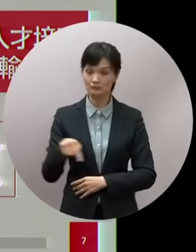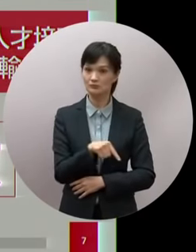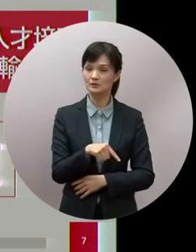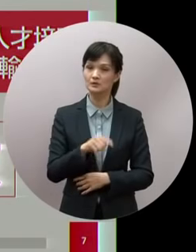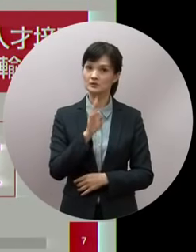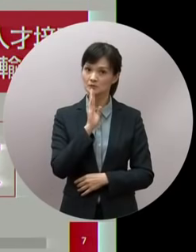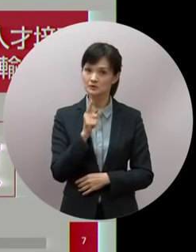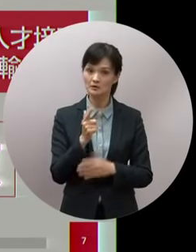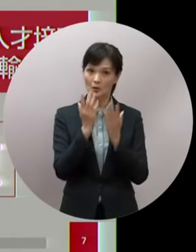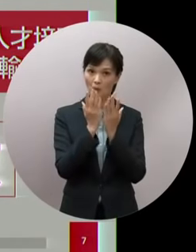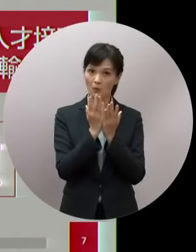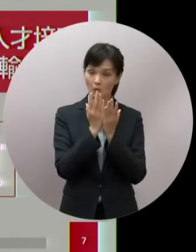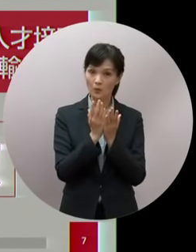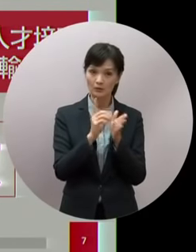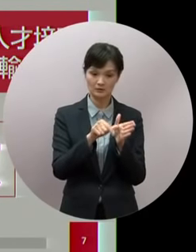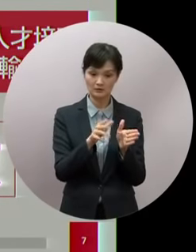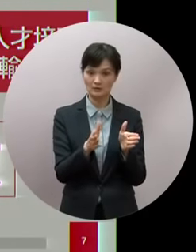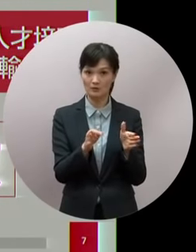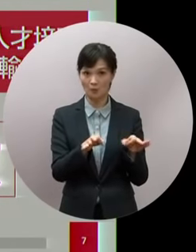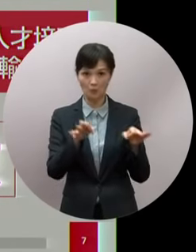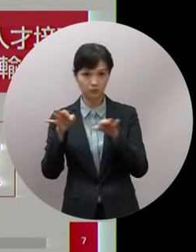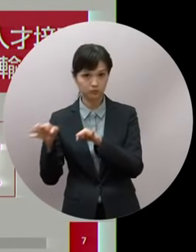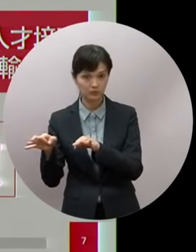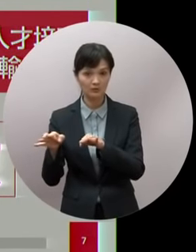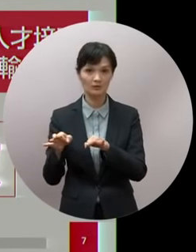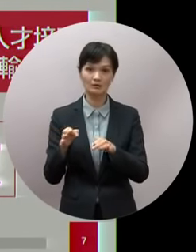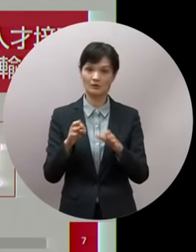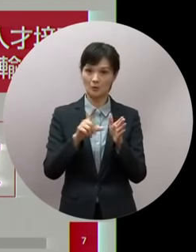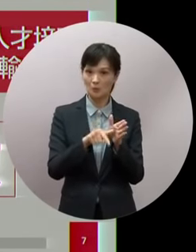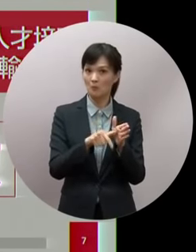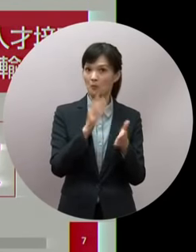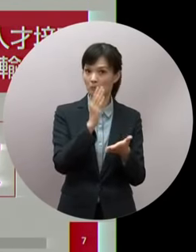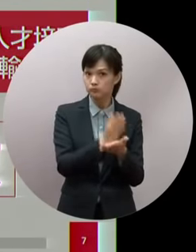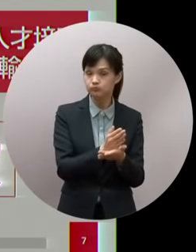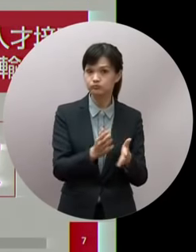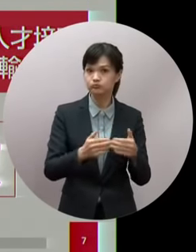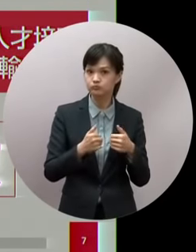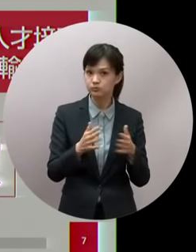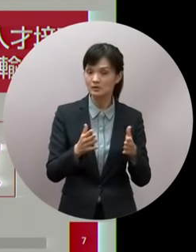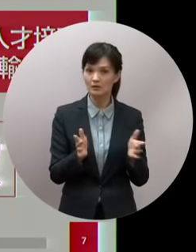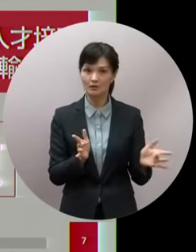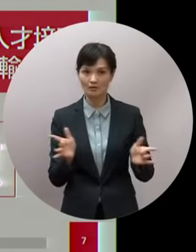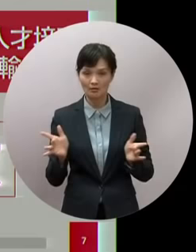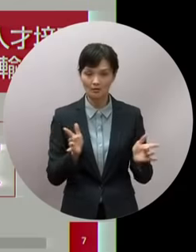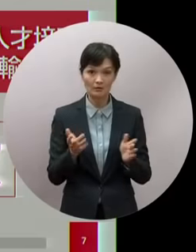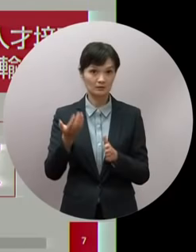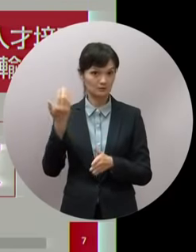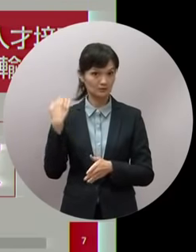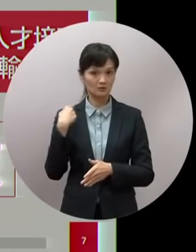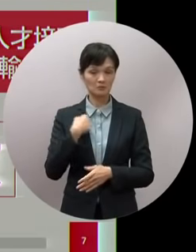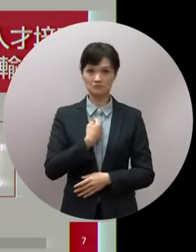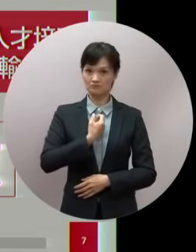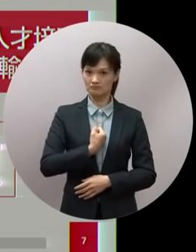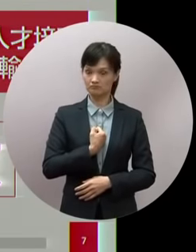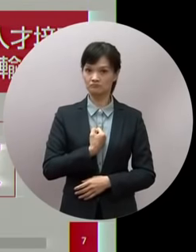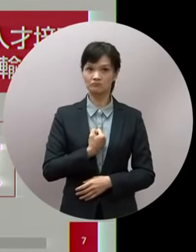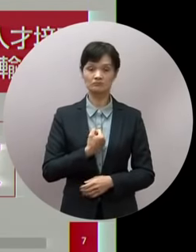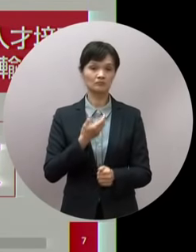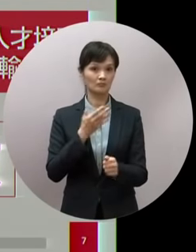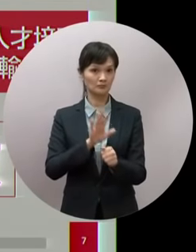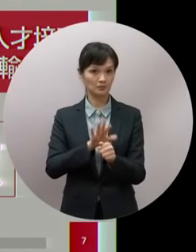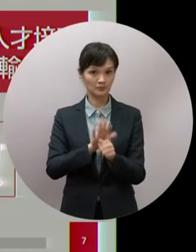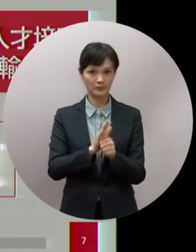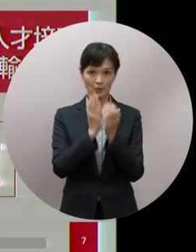缓上课或暂停上课的那个挣扎的当时，我们都勇敢地做到了，让教育能够继